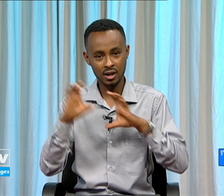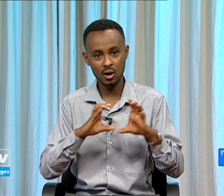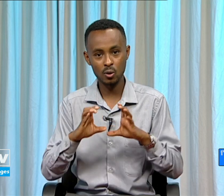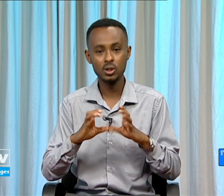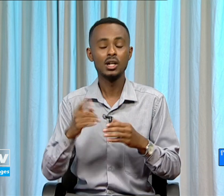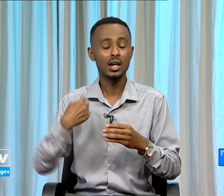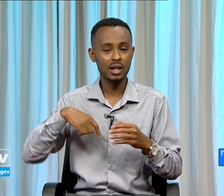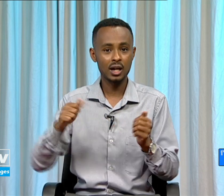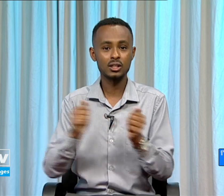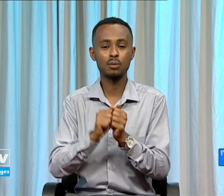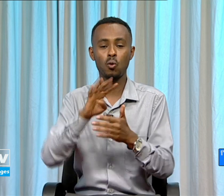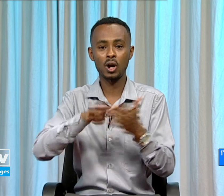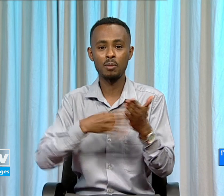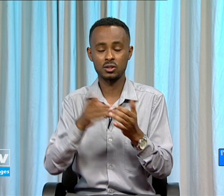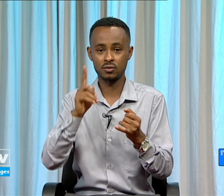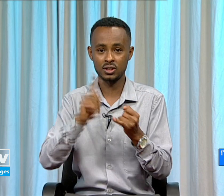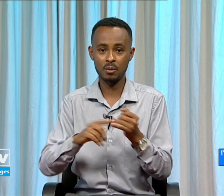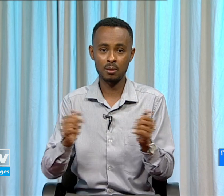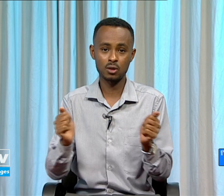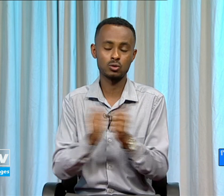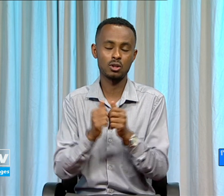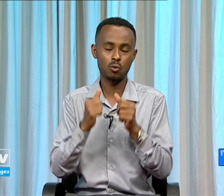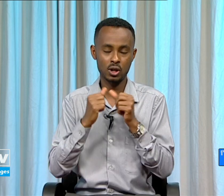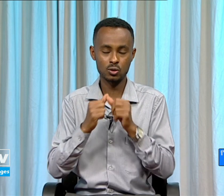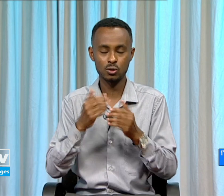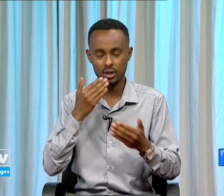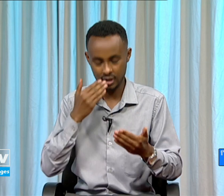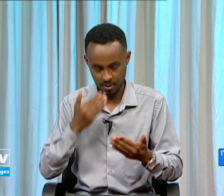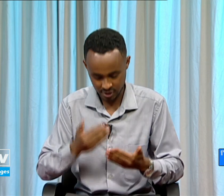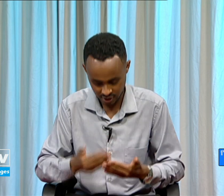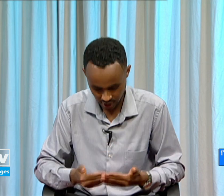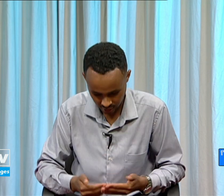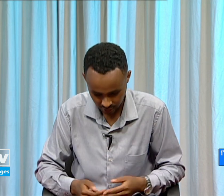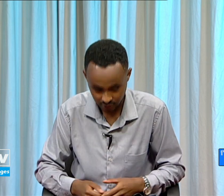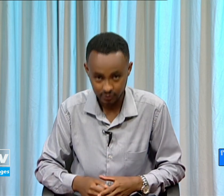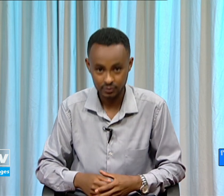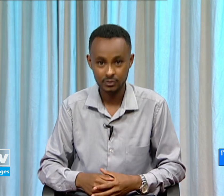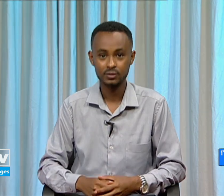ተስፋ አደርጋለሁ። ከእኛ ጋር እስከ ፕሮግራማችን ፍጻሜ አብራችሁን ስለቆያችሁ እናመሰግናለን።